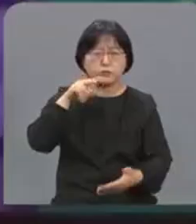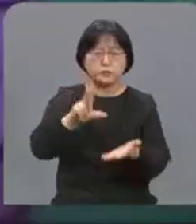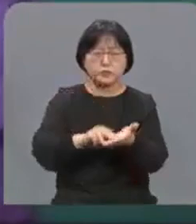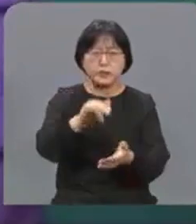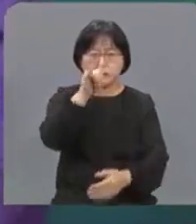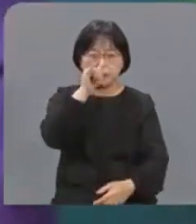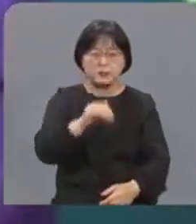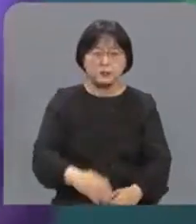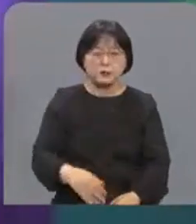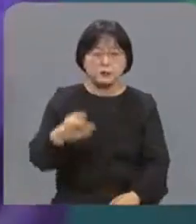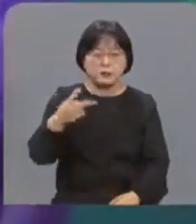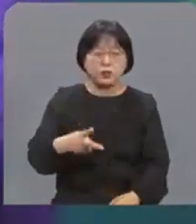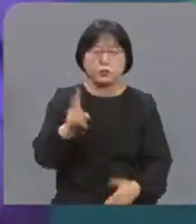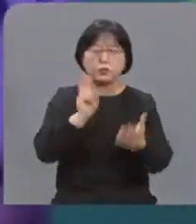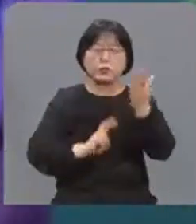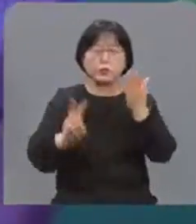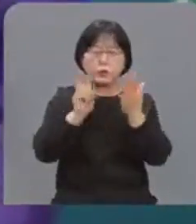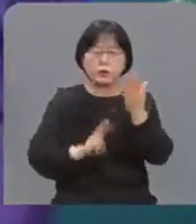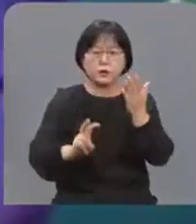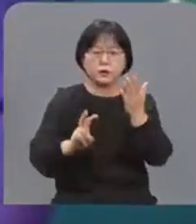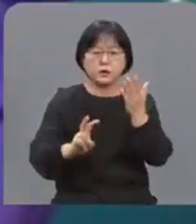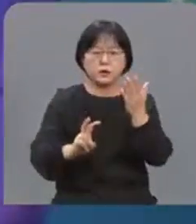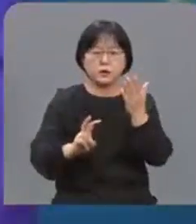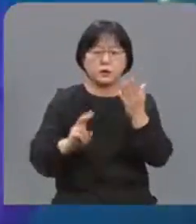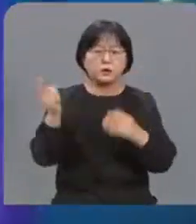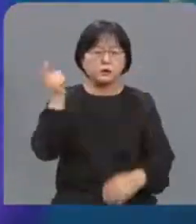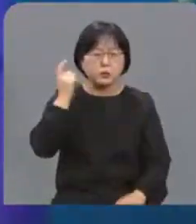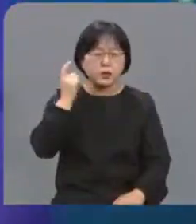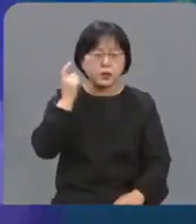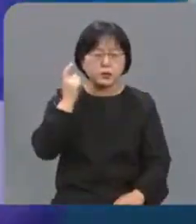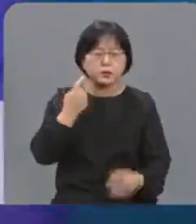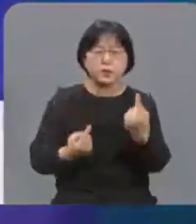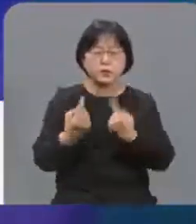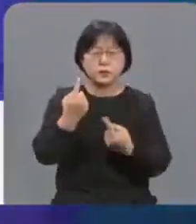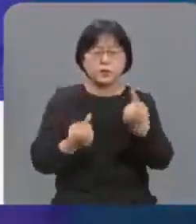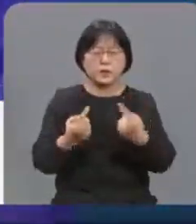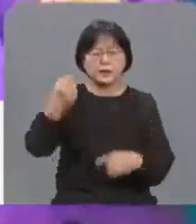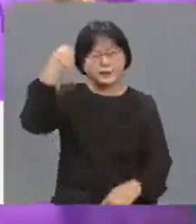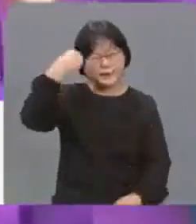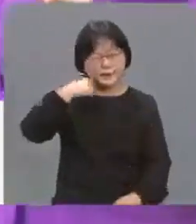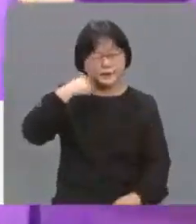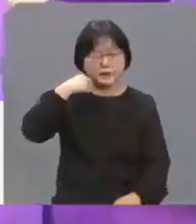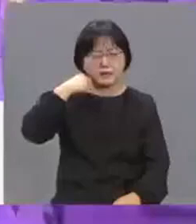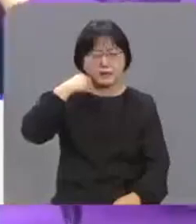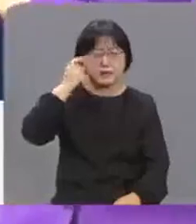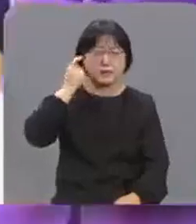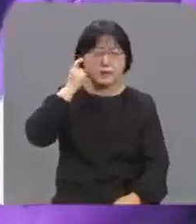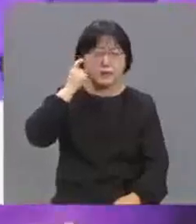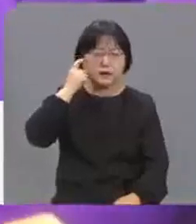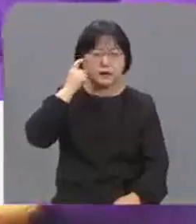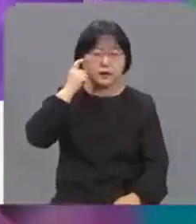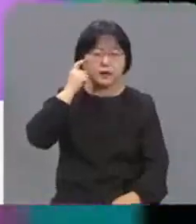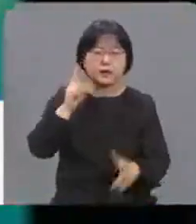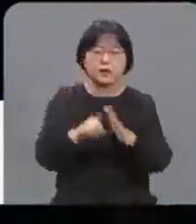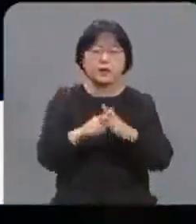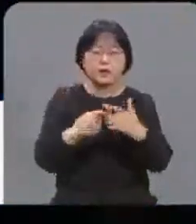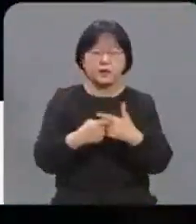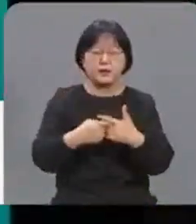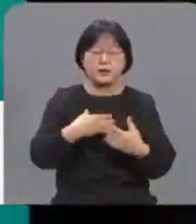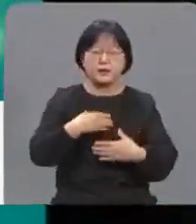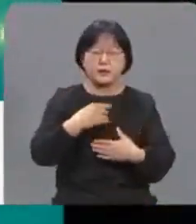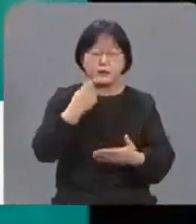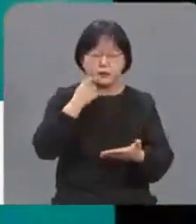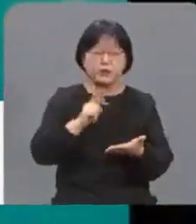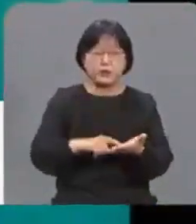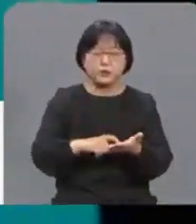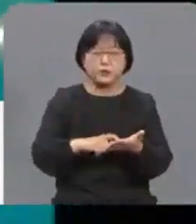있기는 합니다. 그리고 음악은 이렇게 소리를 듣는다기보다는 느낀다라고 생각하시면 조금 더 이해하기 편하실 것